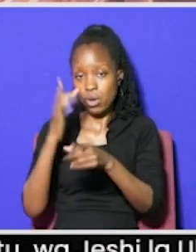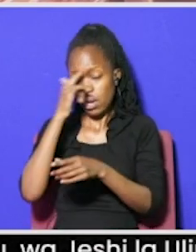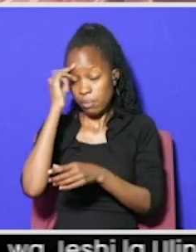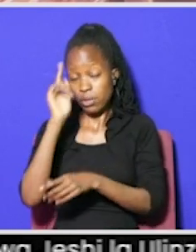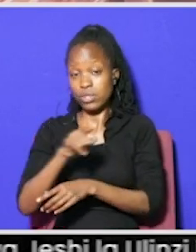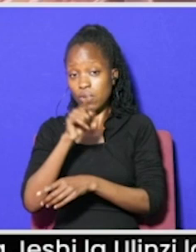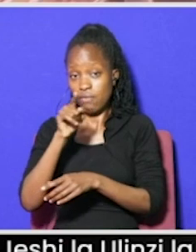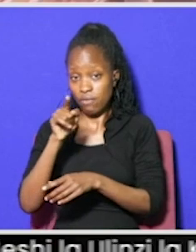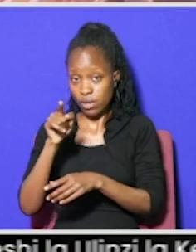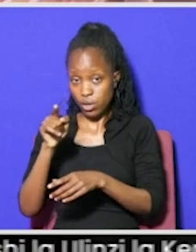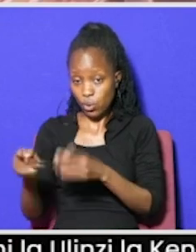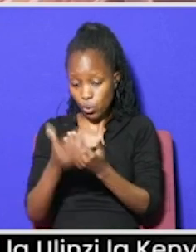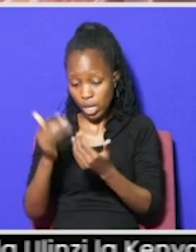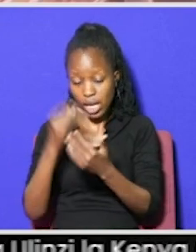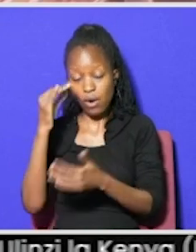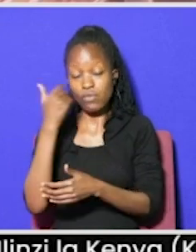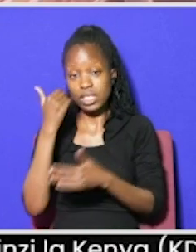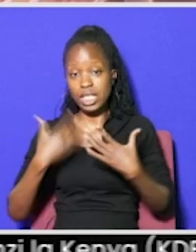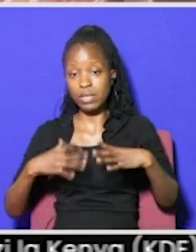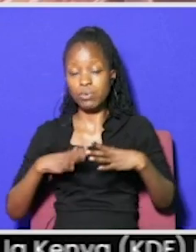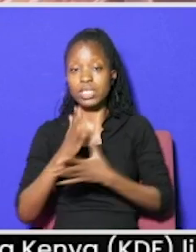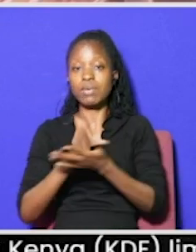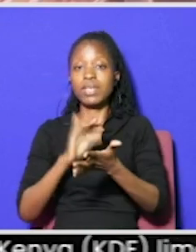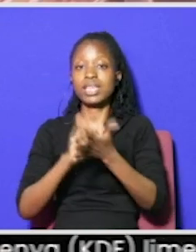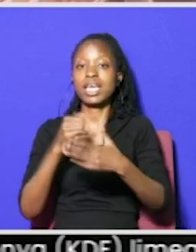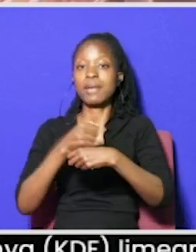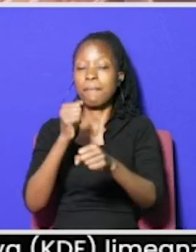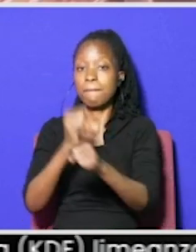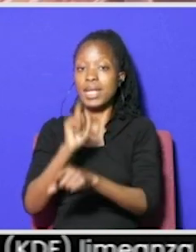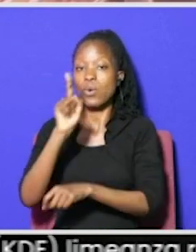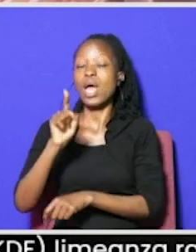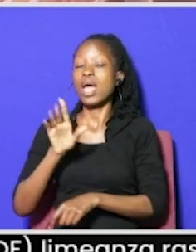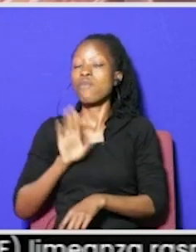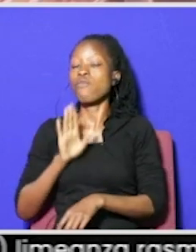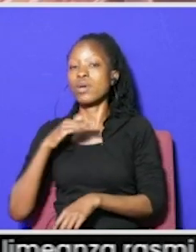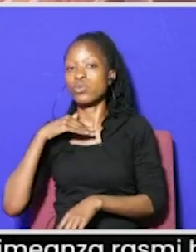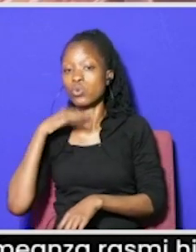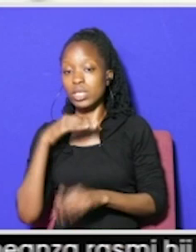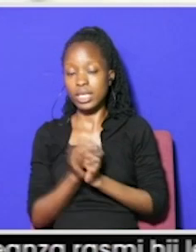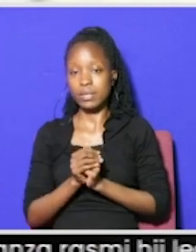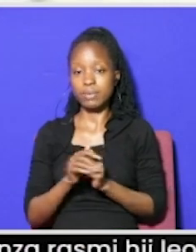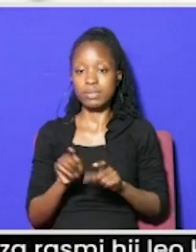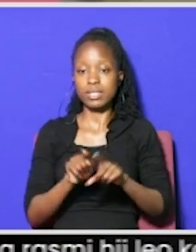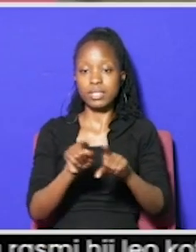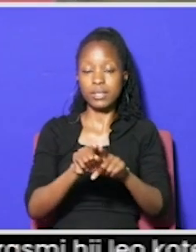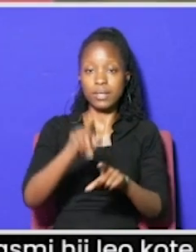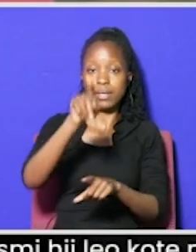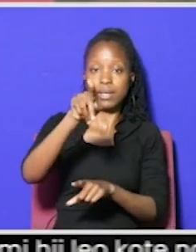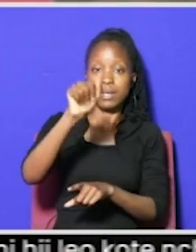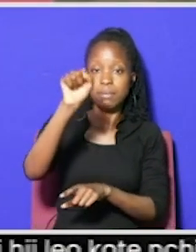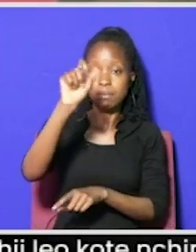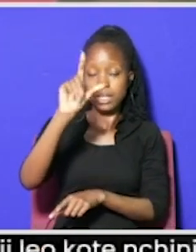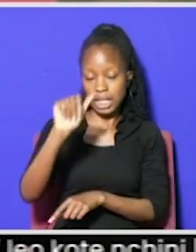kazini. Swala ambalo linasemekana lilisababisha kifo cha mgonjwa mmoja, kulingana na Pascal Nyambea